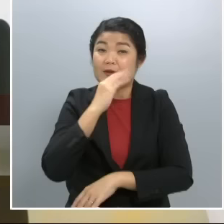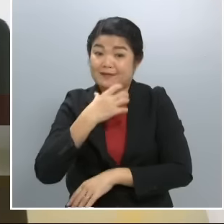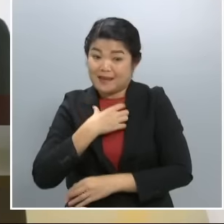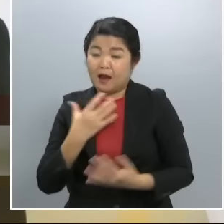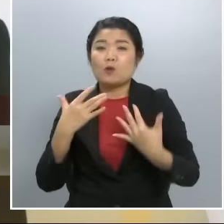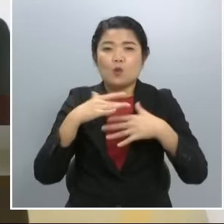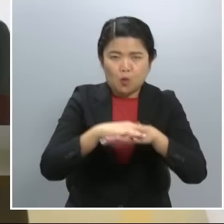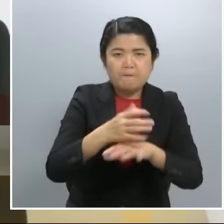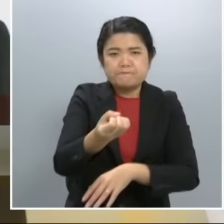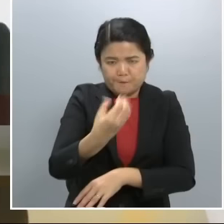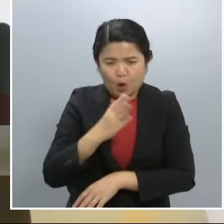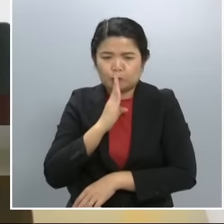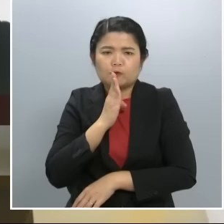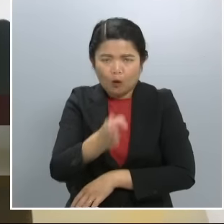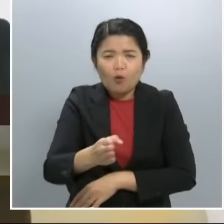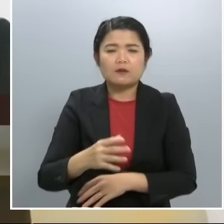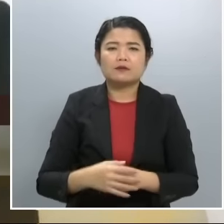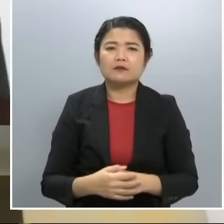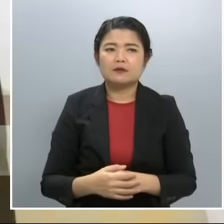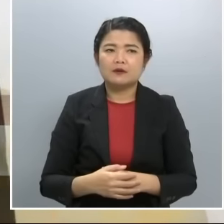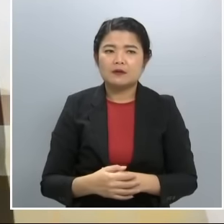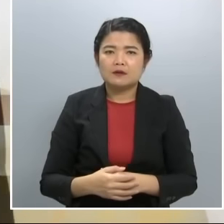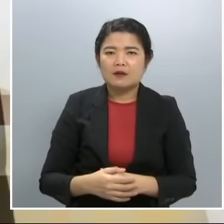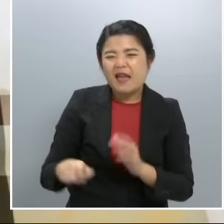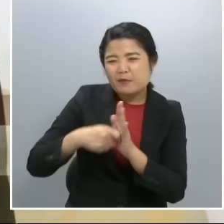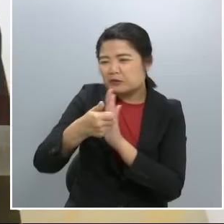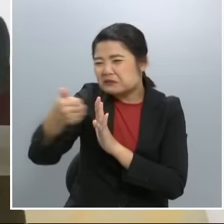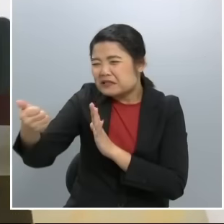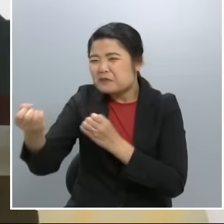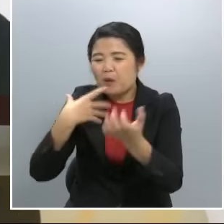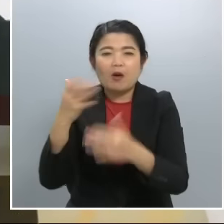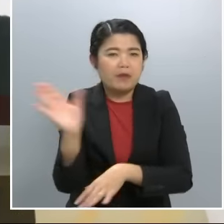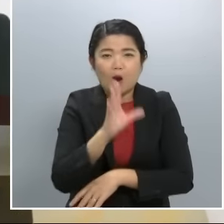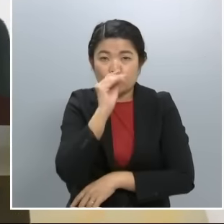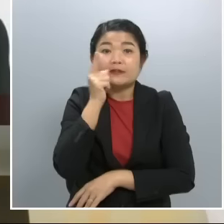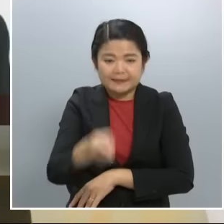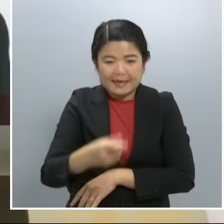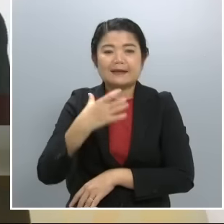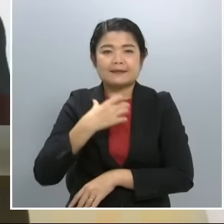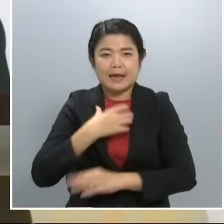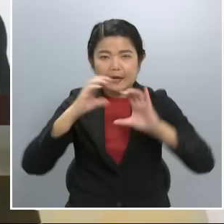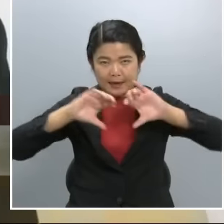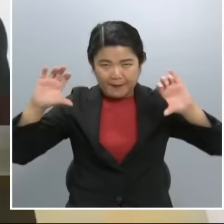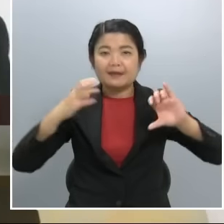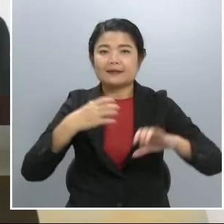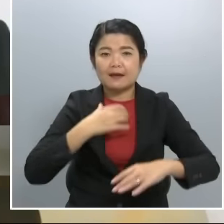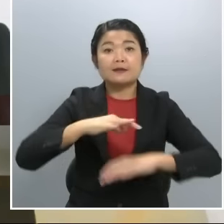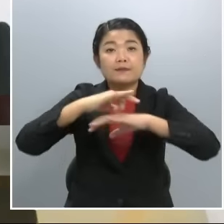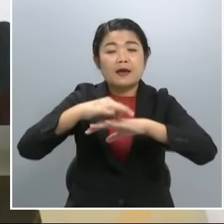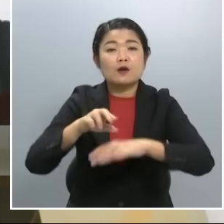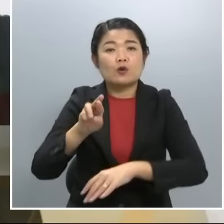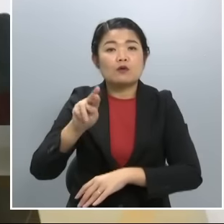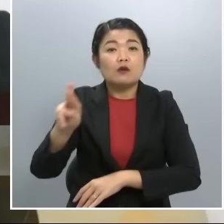ก็บอกมาตรงๆอย่าไปอ้างคนอื่นพูดความจริงว่าเราอยากเป็นรัฐบาลอยากเป็นรัฐบาลตัวเองใครๆอย่